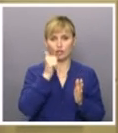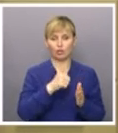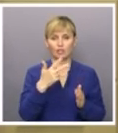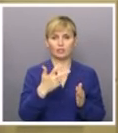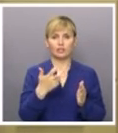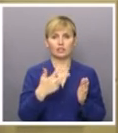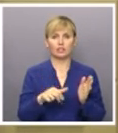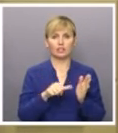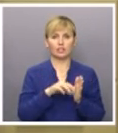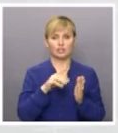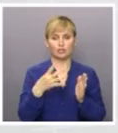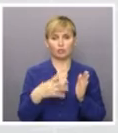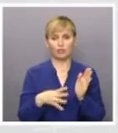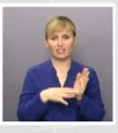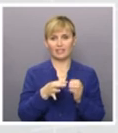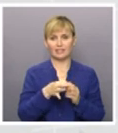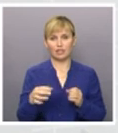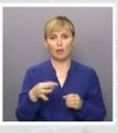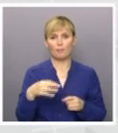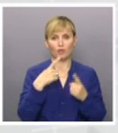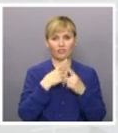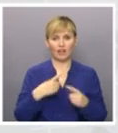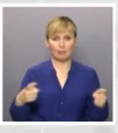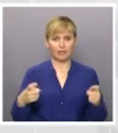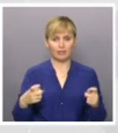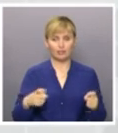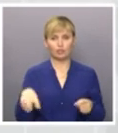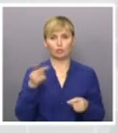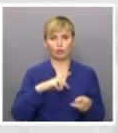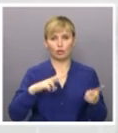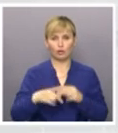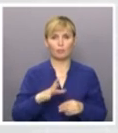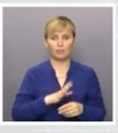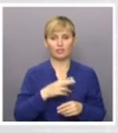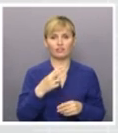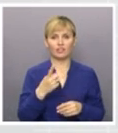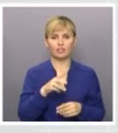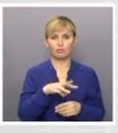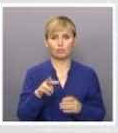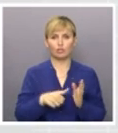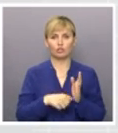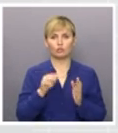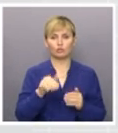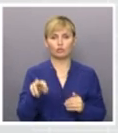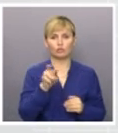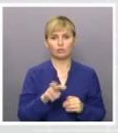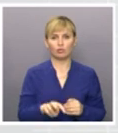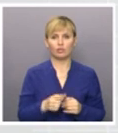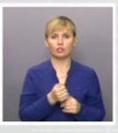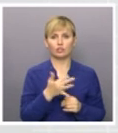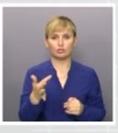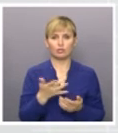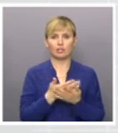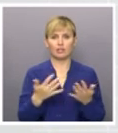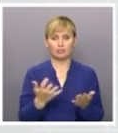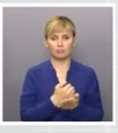336 тенге 49 ин. По информации КСИ, объем торгов по доллару составил 21 миллион 600 тысяч долларов. Число сделок по операциям с